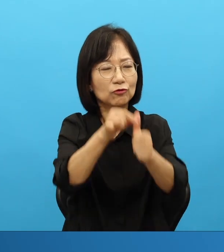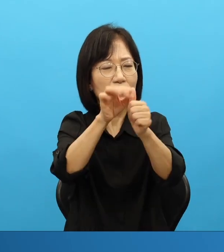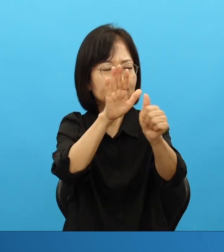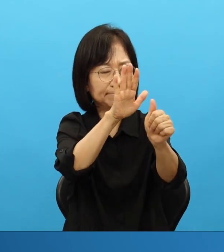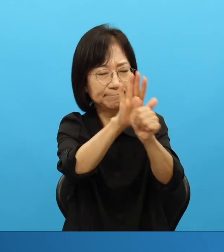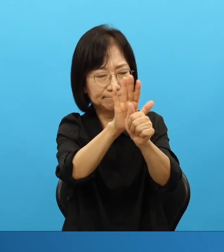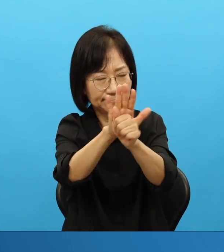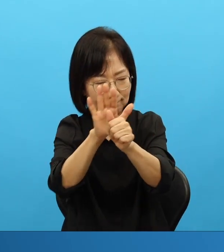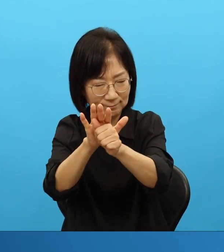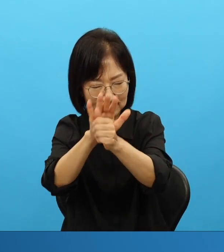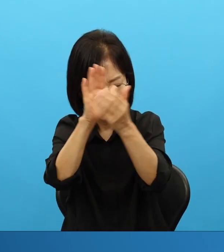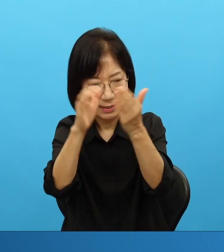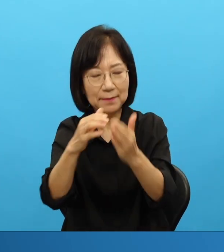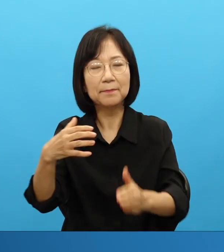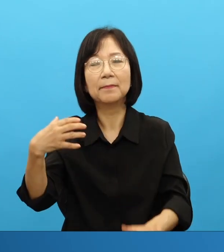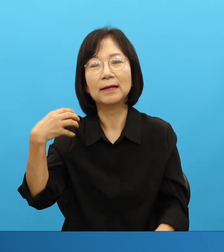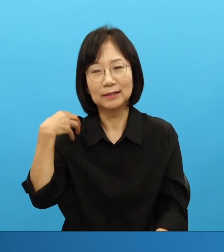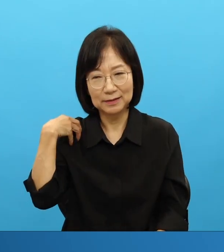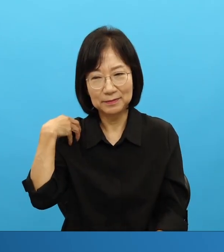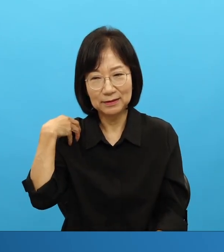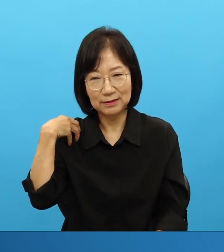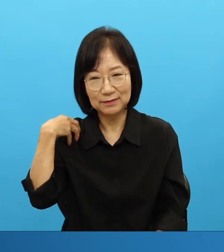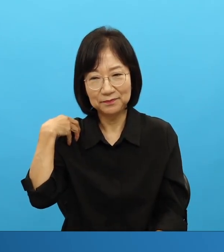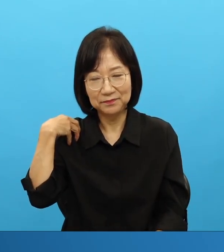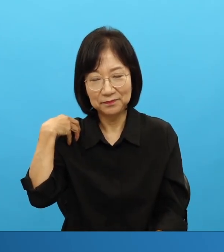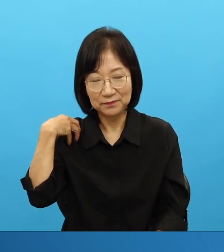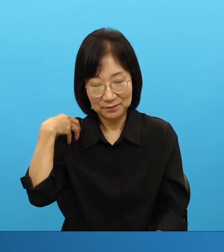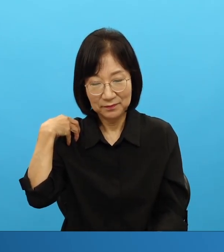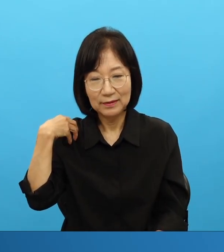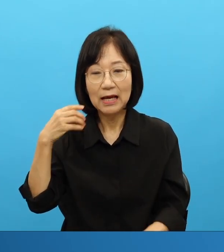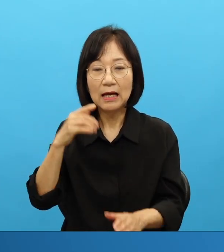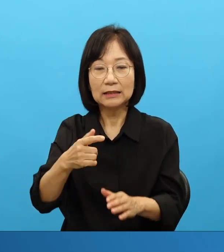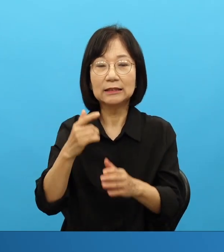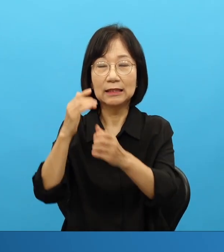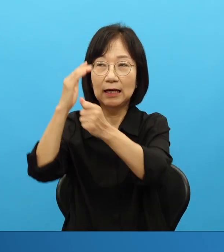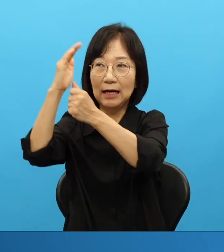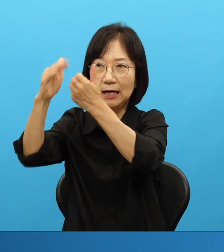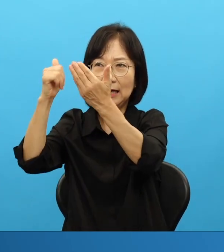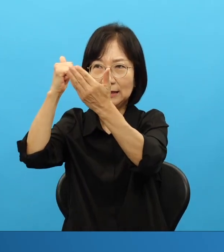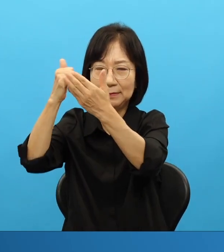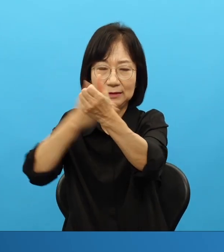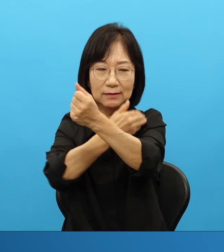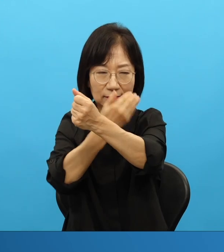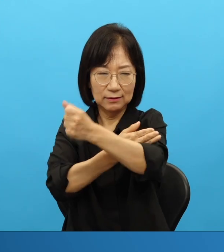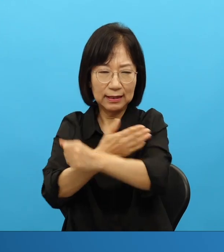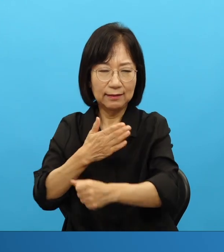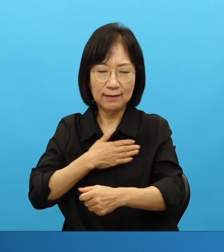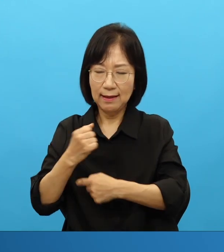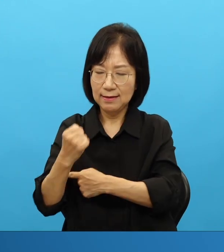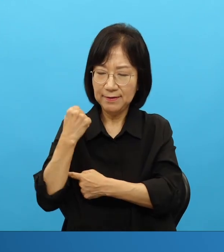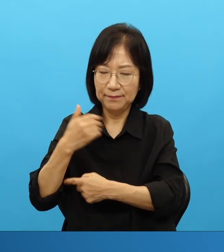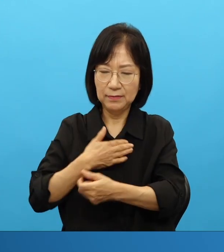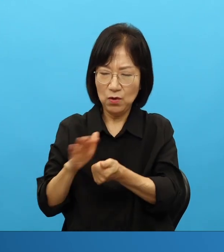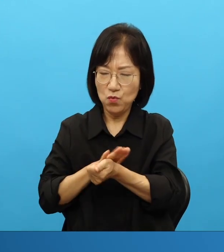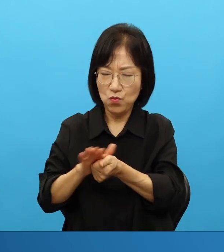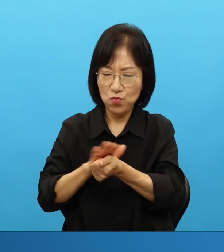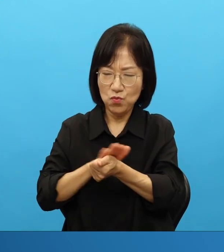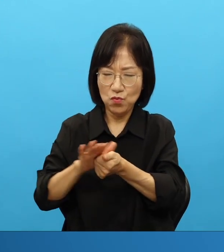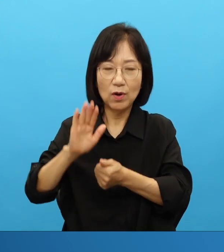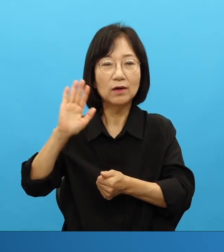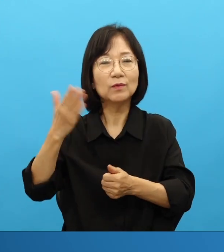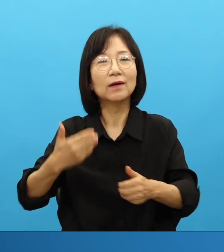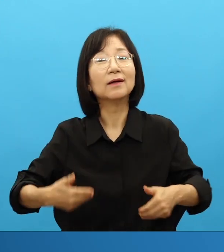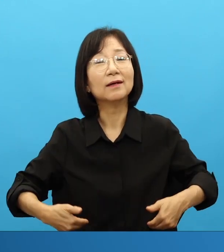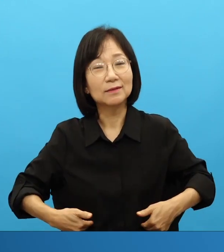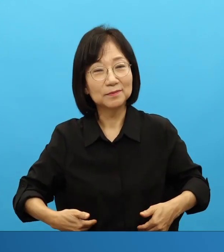of salvation. 그게 나의 힘이 돼야 돼. That needs to become the source of our strength. 그게 위로가 돼야 돼. That needs to become our comfort.